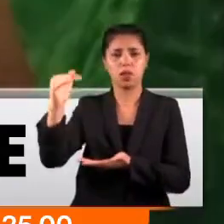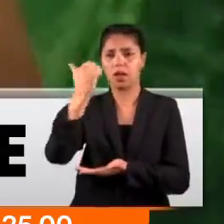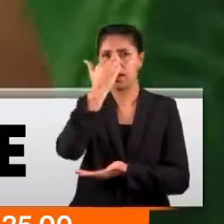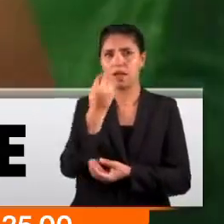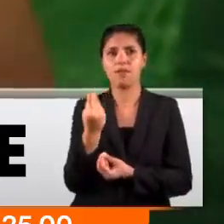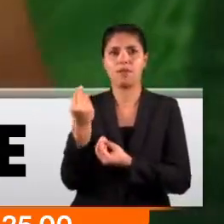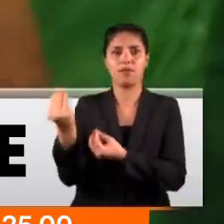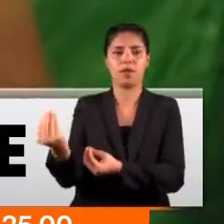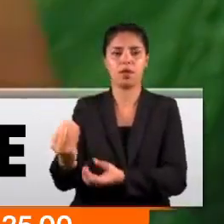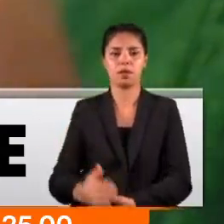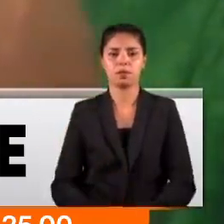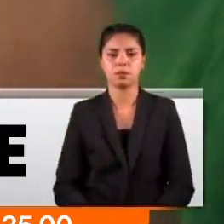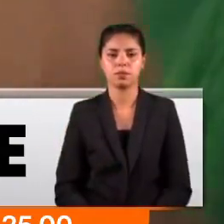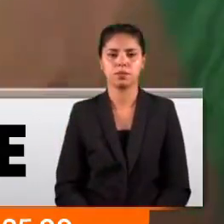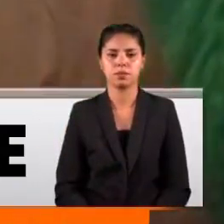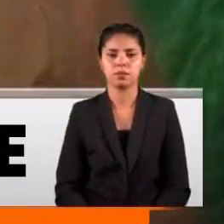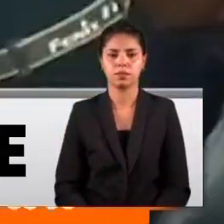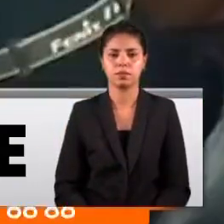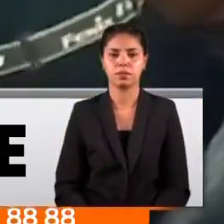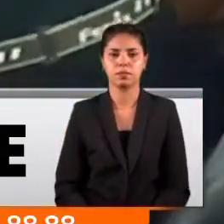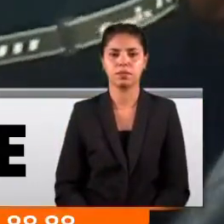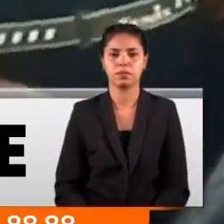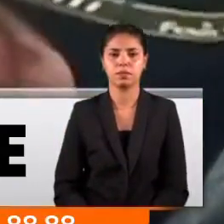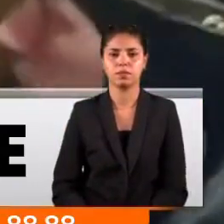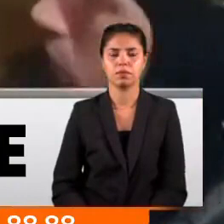geldi. Onlar da kan getirdi buraya. Şimdi onlar dinleniyorlar.